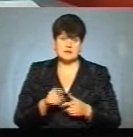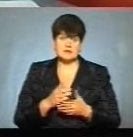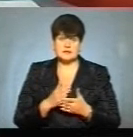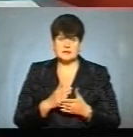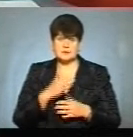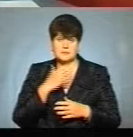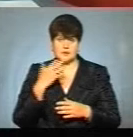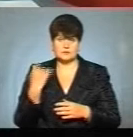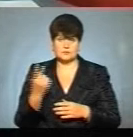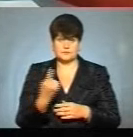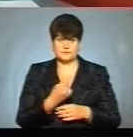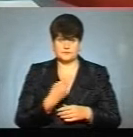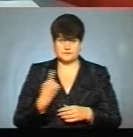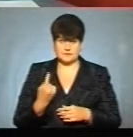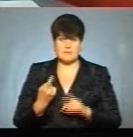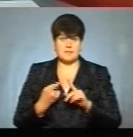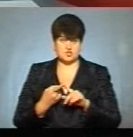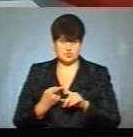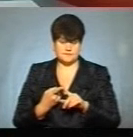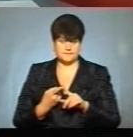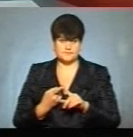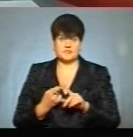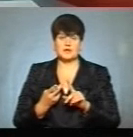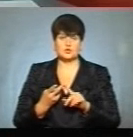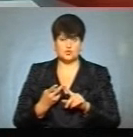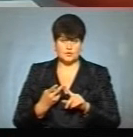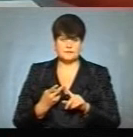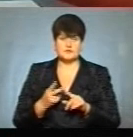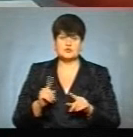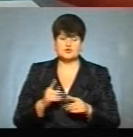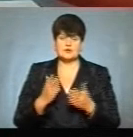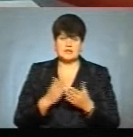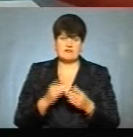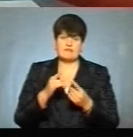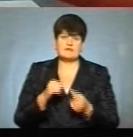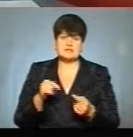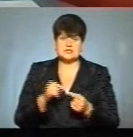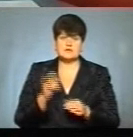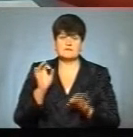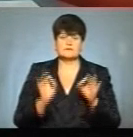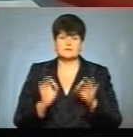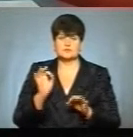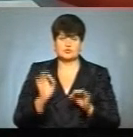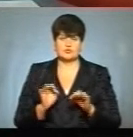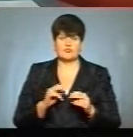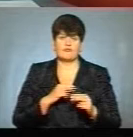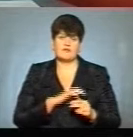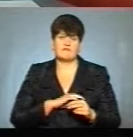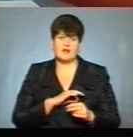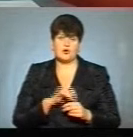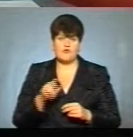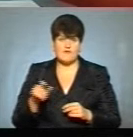ряд областей, це перше. І друге, що є визначена певна квота як вихователів,